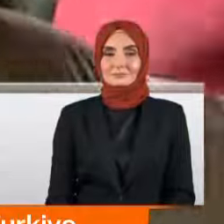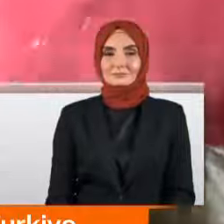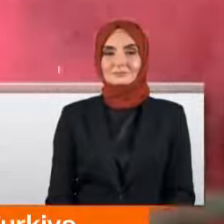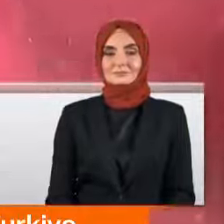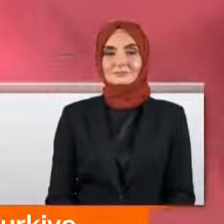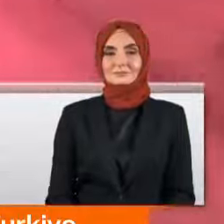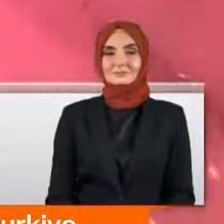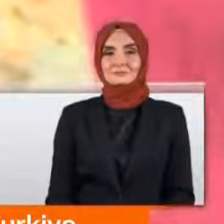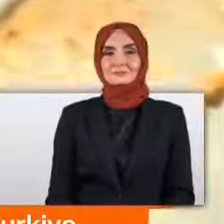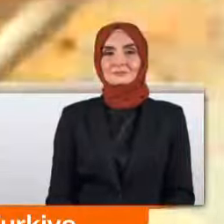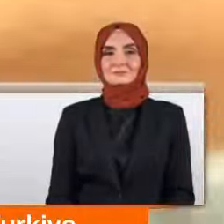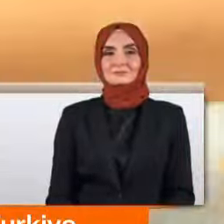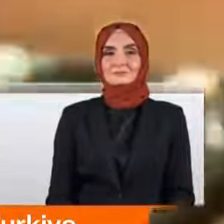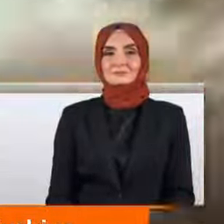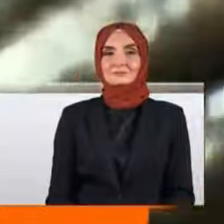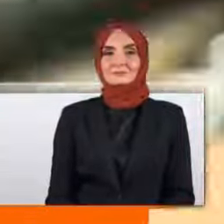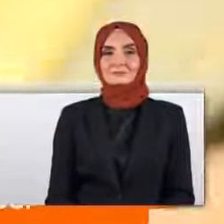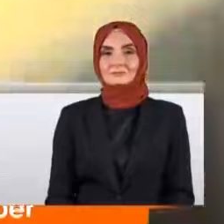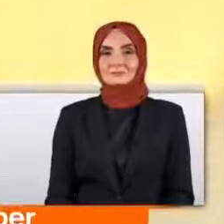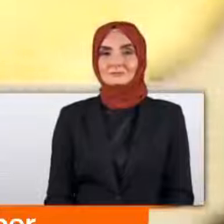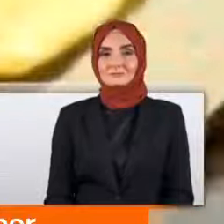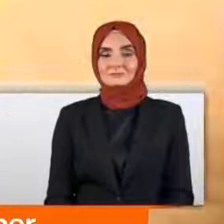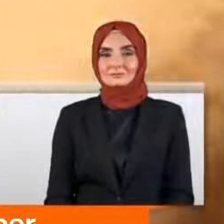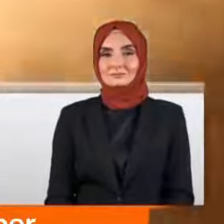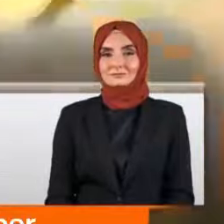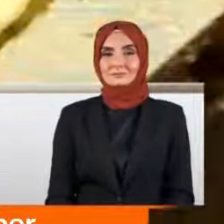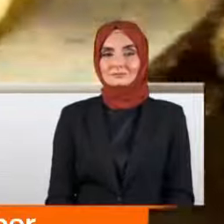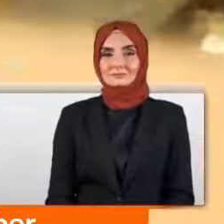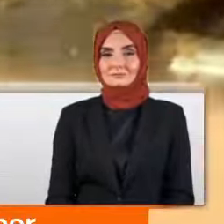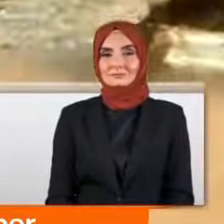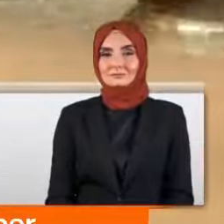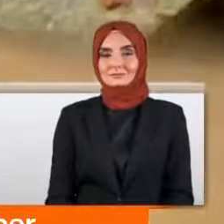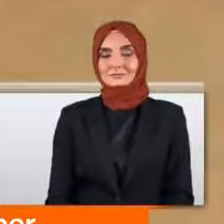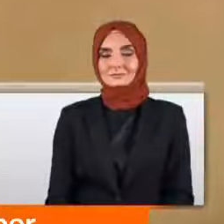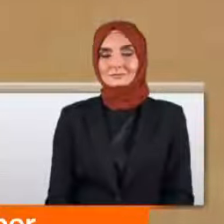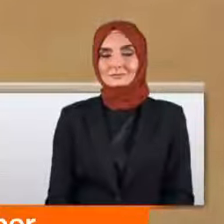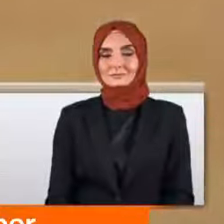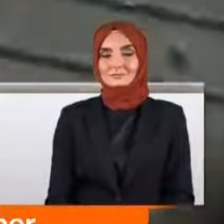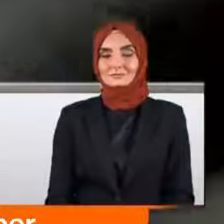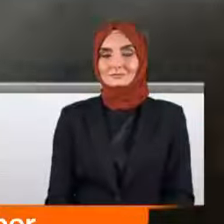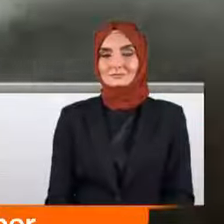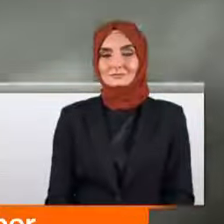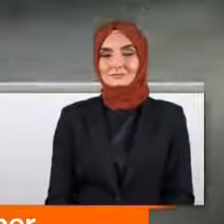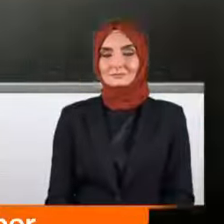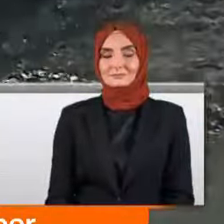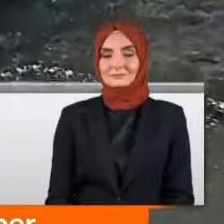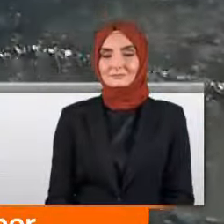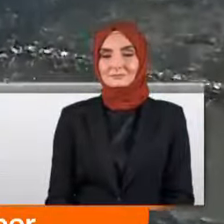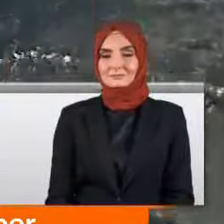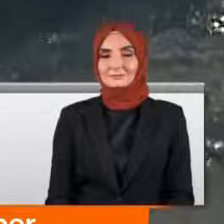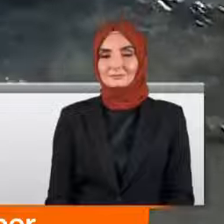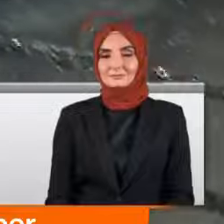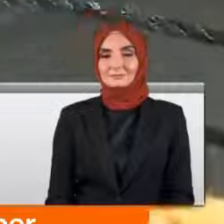ekmek arasından daha az hamur yiyorsunuz. Lavaş daha çıtır çıtır oluyor. Gördüğünüz gibi lavaşı kızartıyoruz. Baharatlandırıp